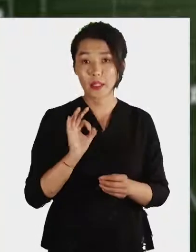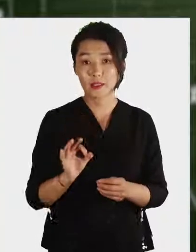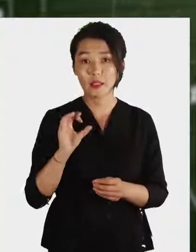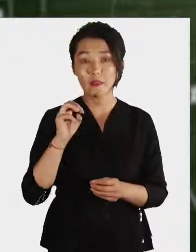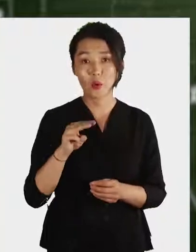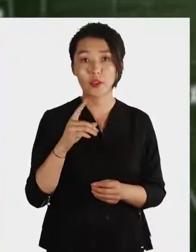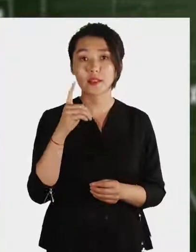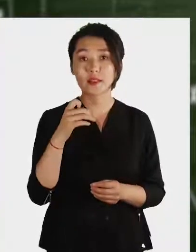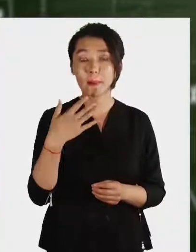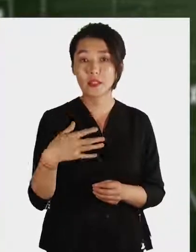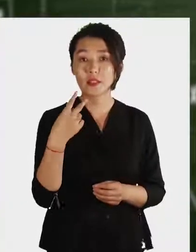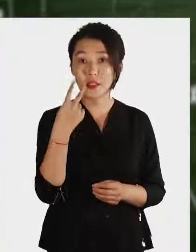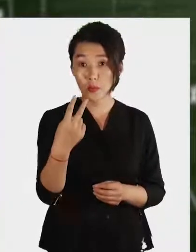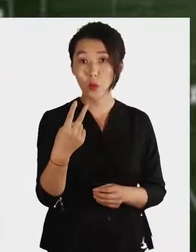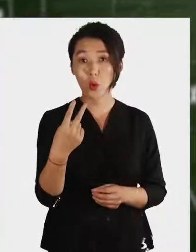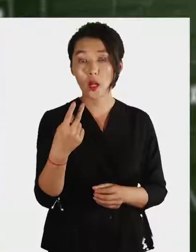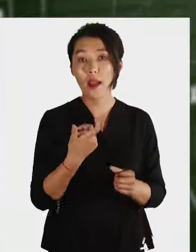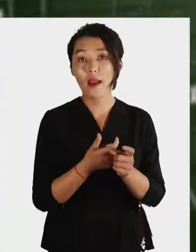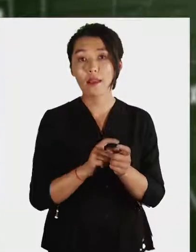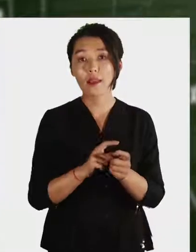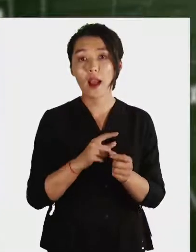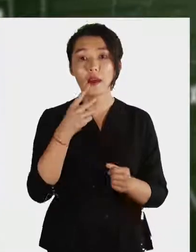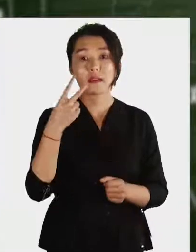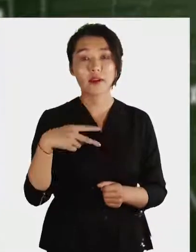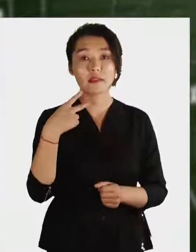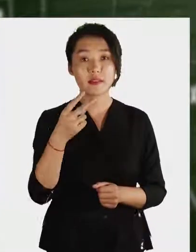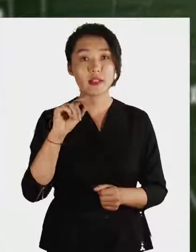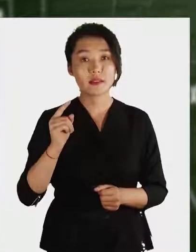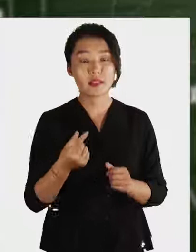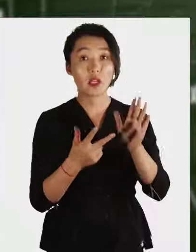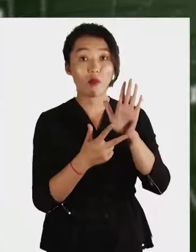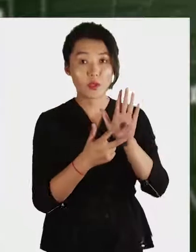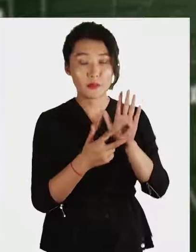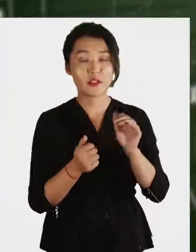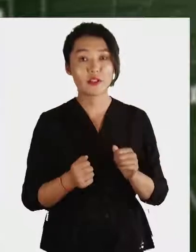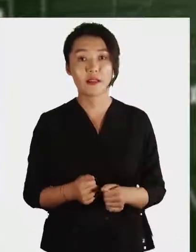15% от 152 – это 22,8,